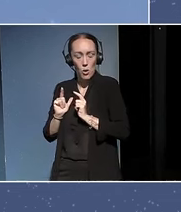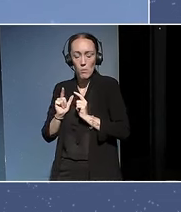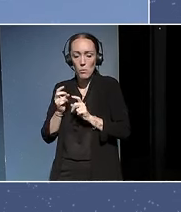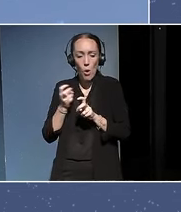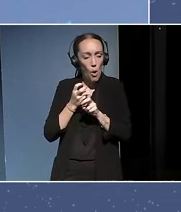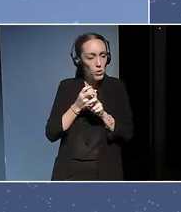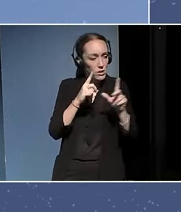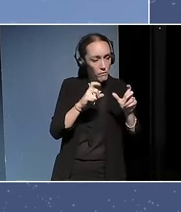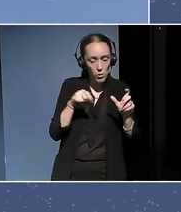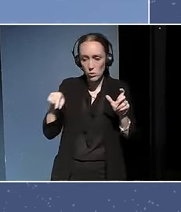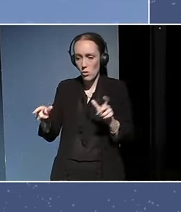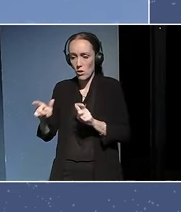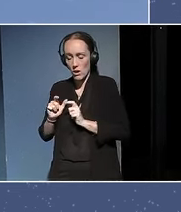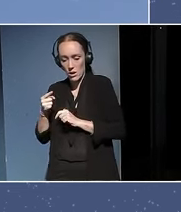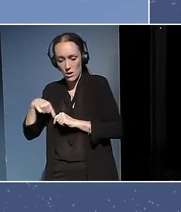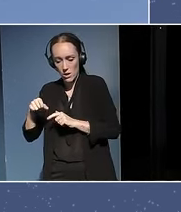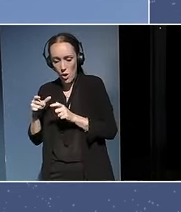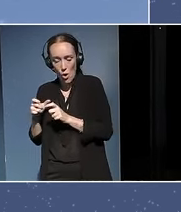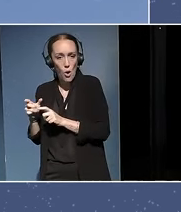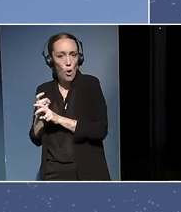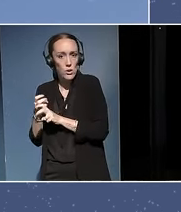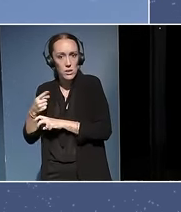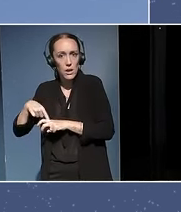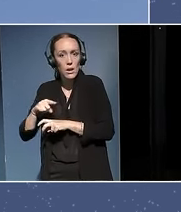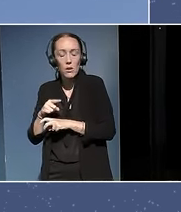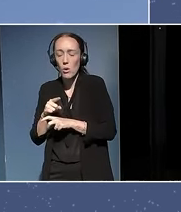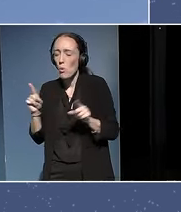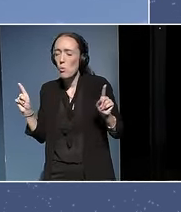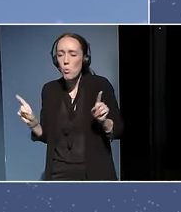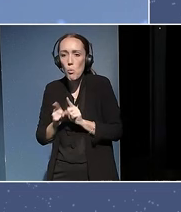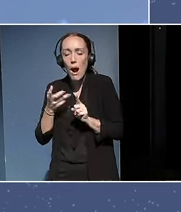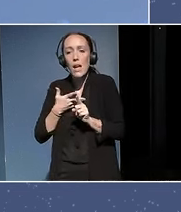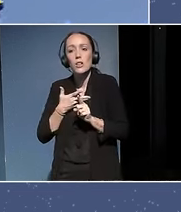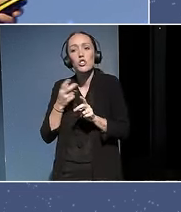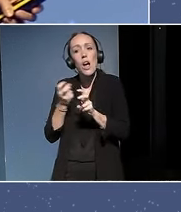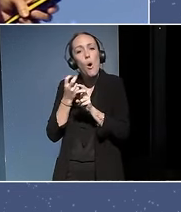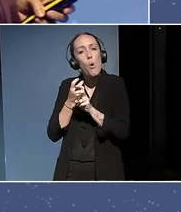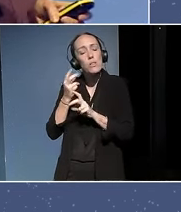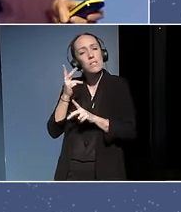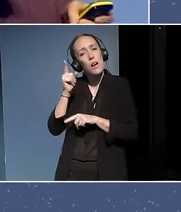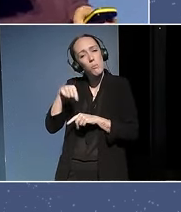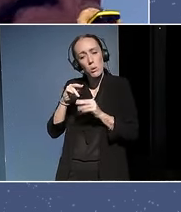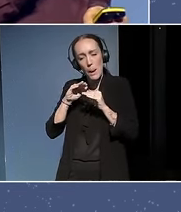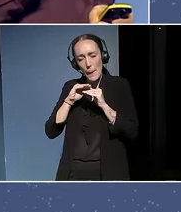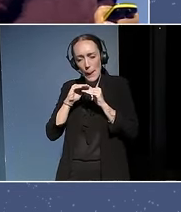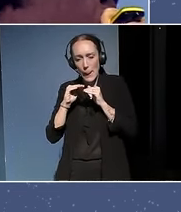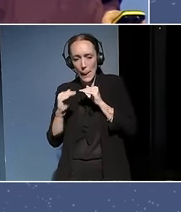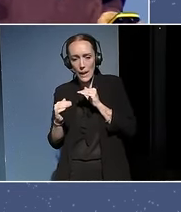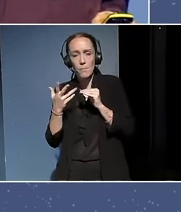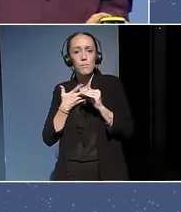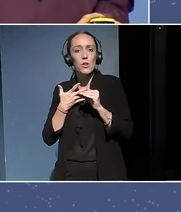ossa piatte stranissime vista in sezione che mostravano una linea